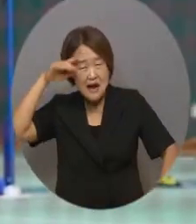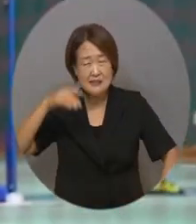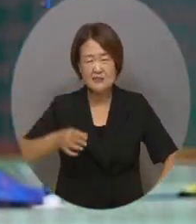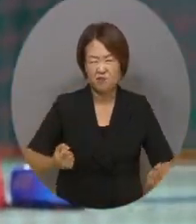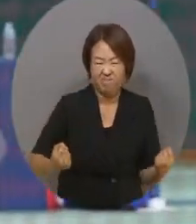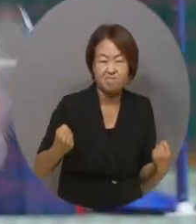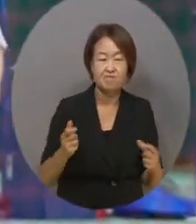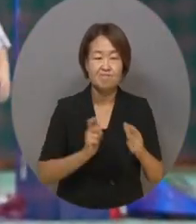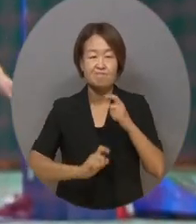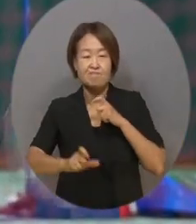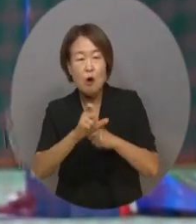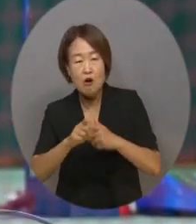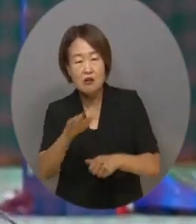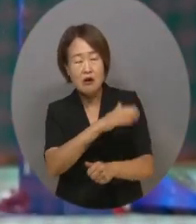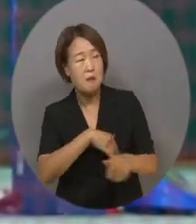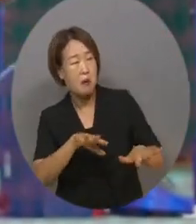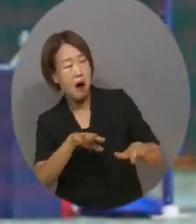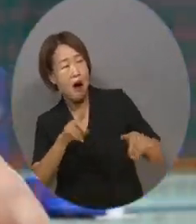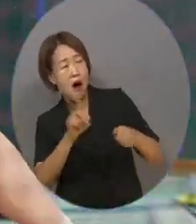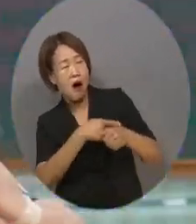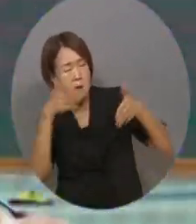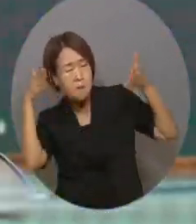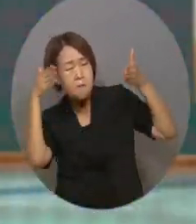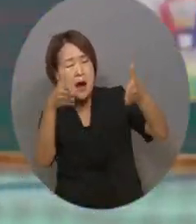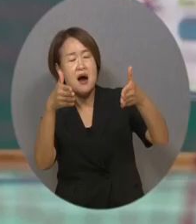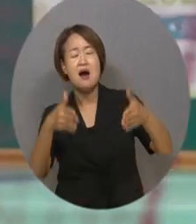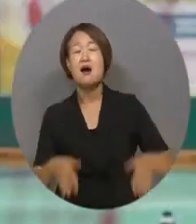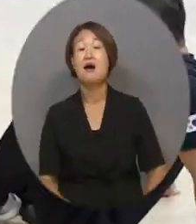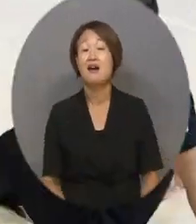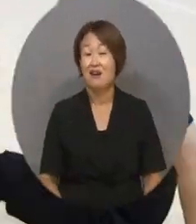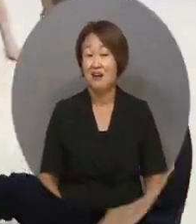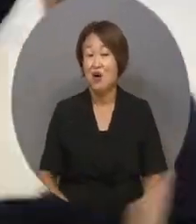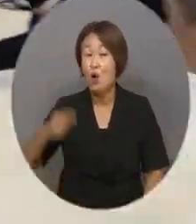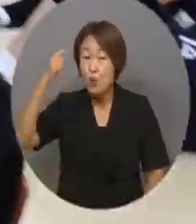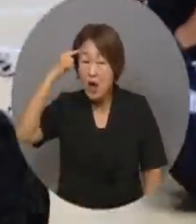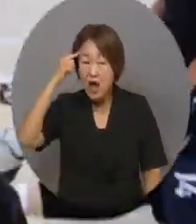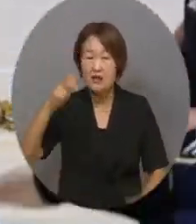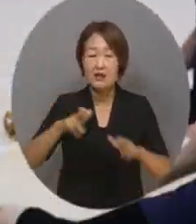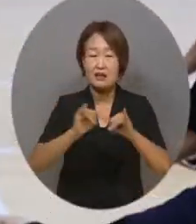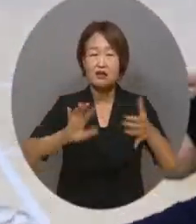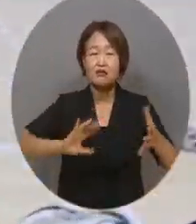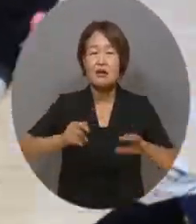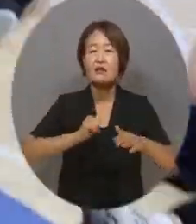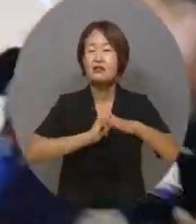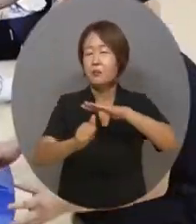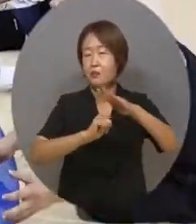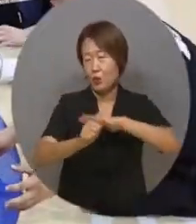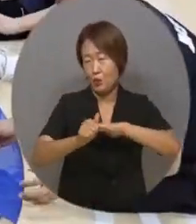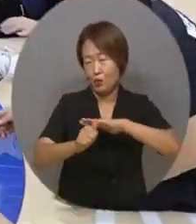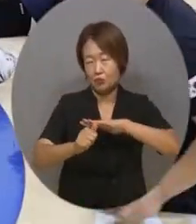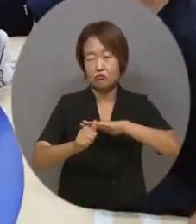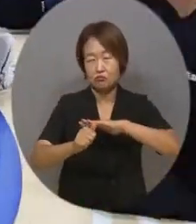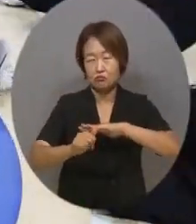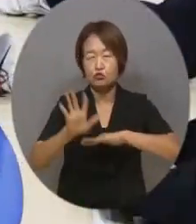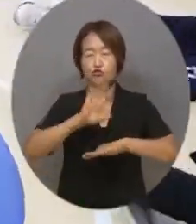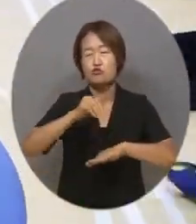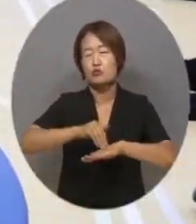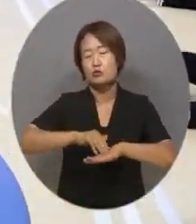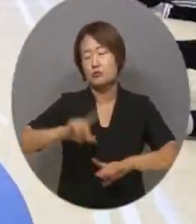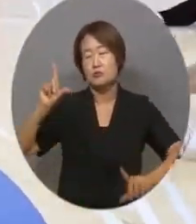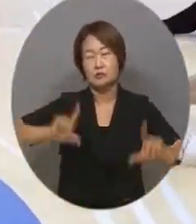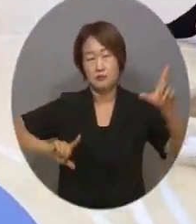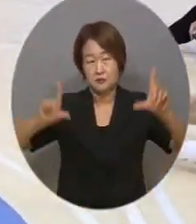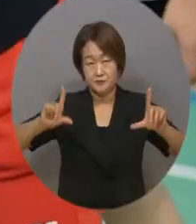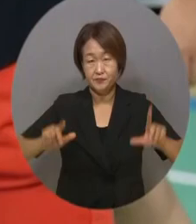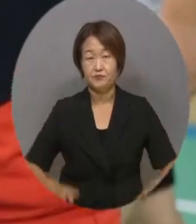눈빛은 주변마저 경기에 집중하게 만듭니다. 바로 장애인 국가대표 선수단의 훈련 모습입니다. 현재